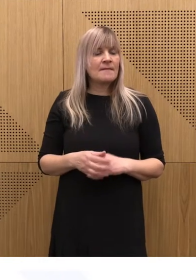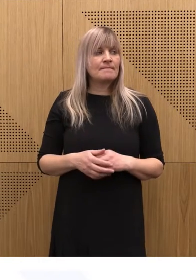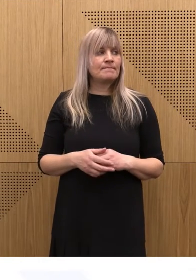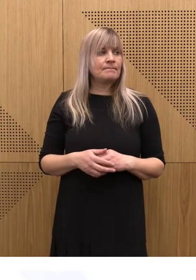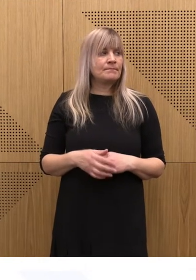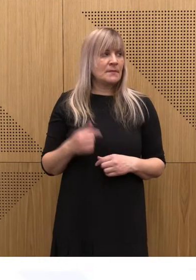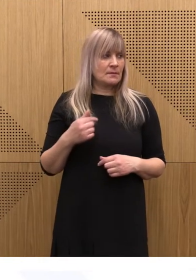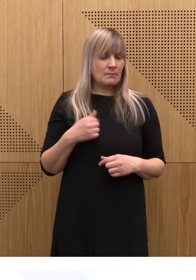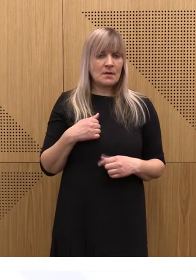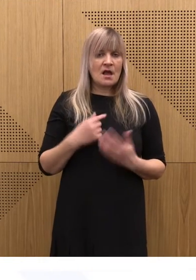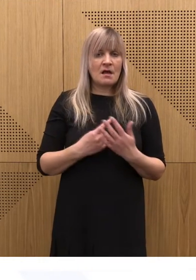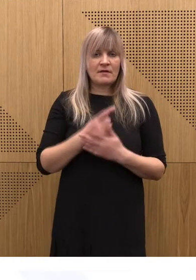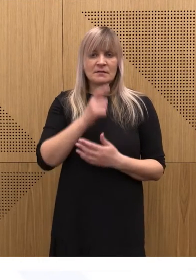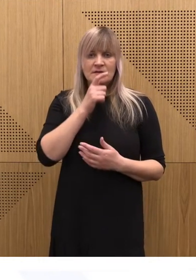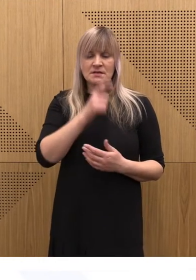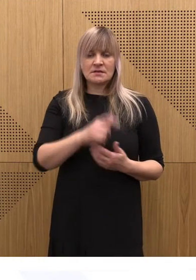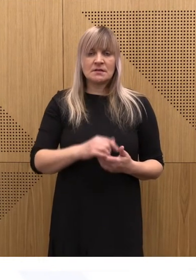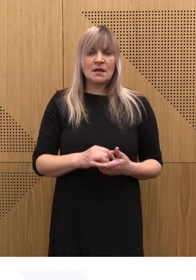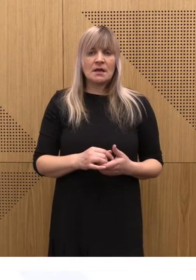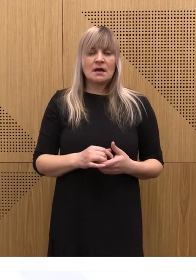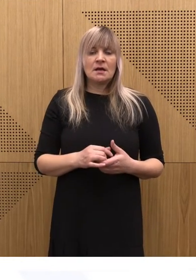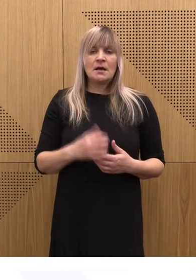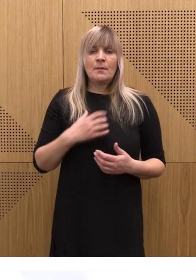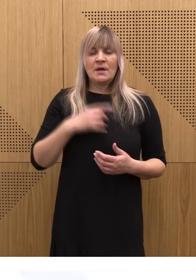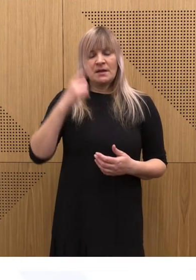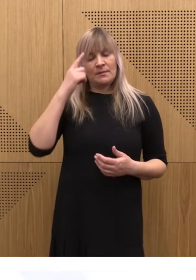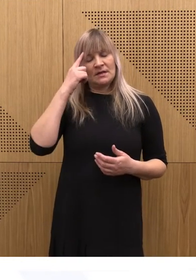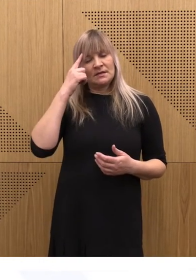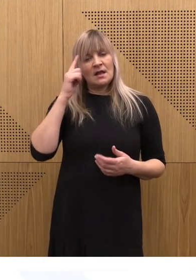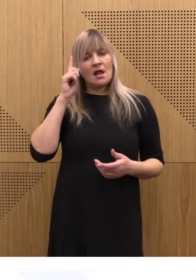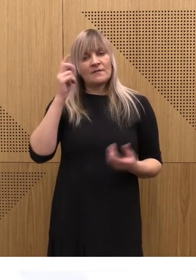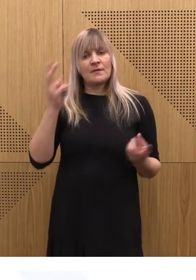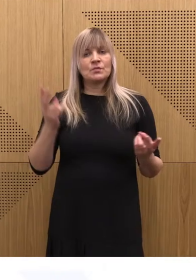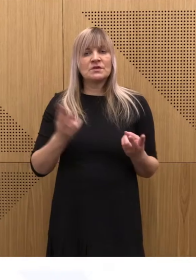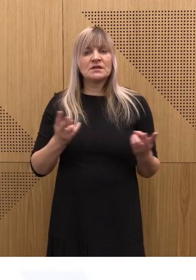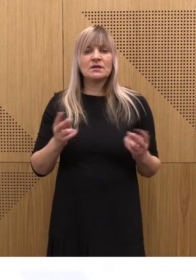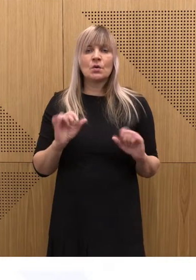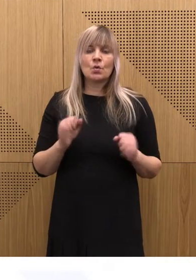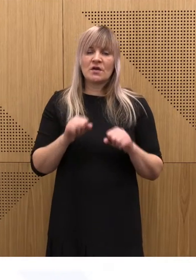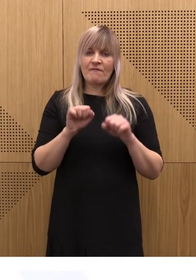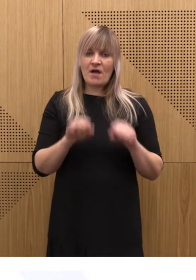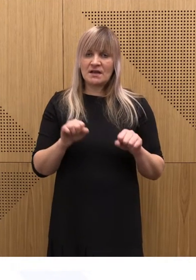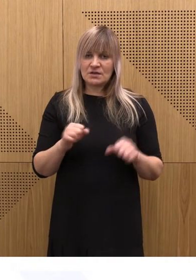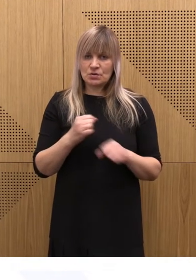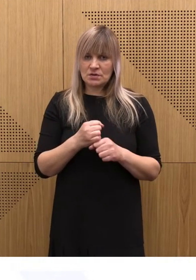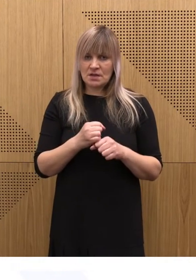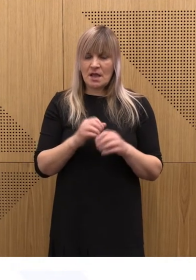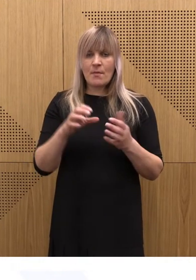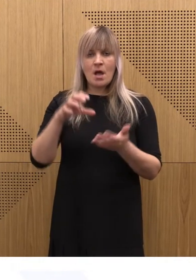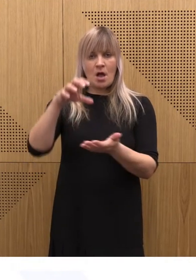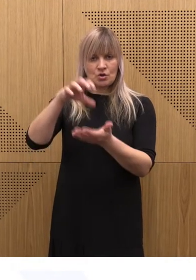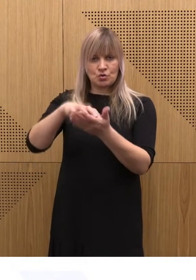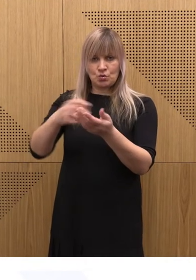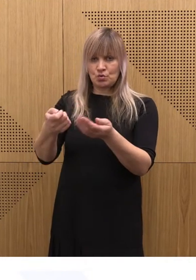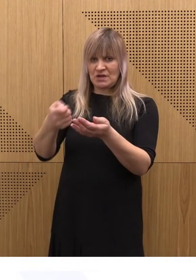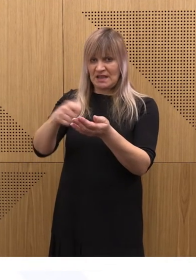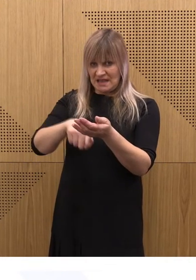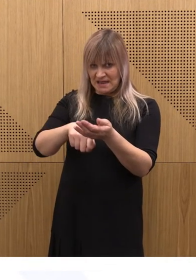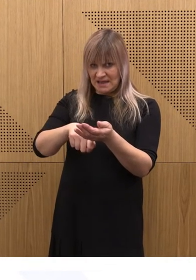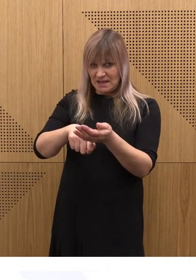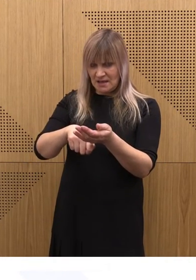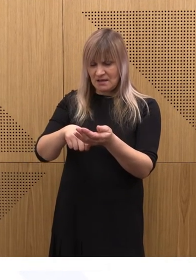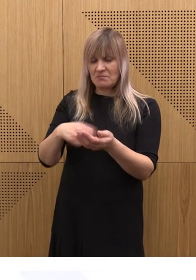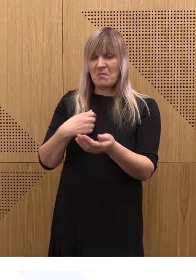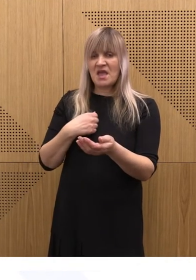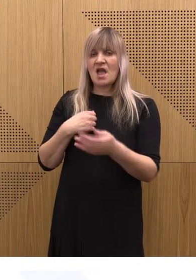Ma lähen esimesena, et põhimõtteline seisukoht on meil niisugune, et kui valitsus paneb asutuse kinni, siis valitsusel on